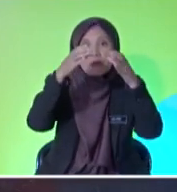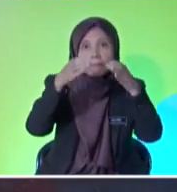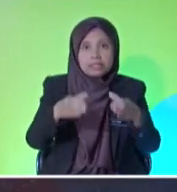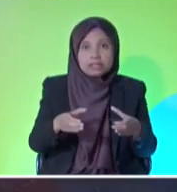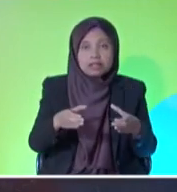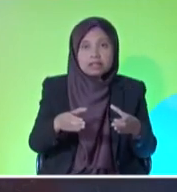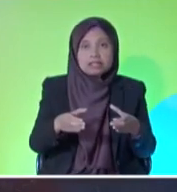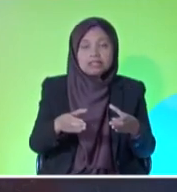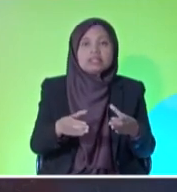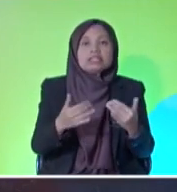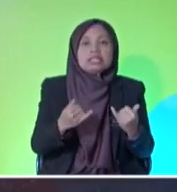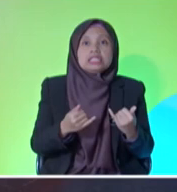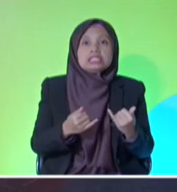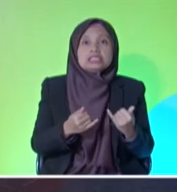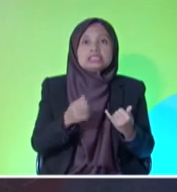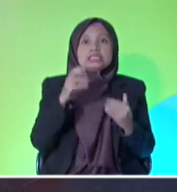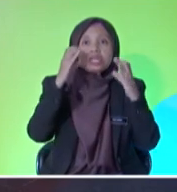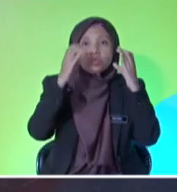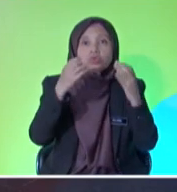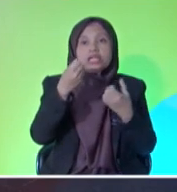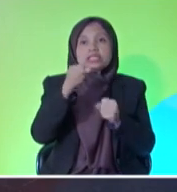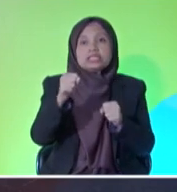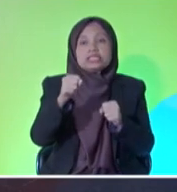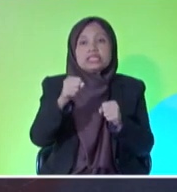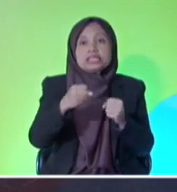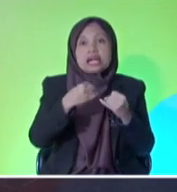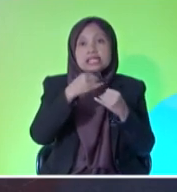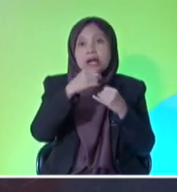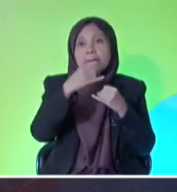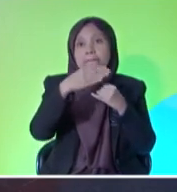disana dan juga pembaris oke